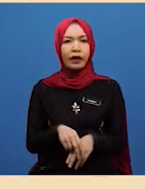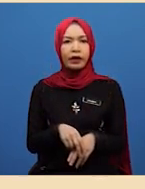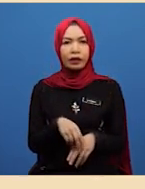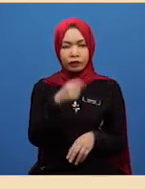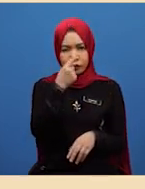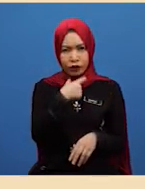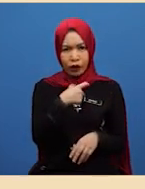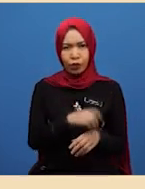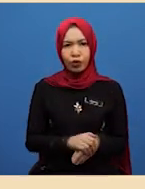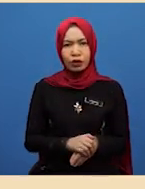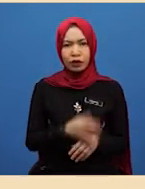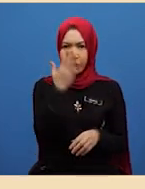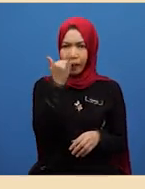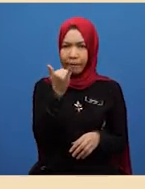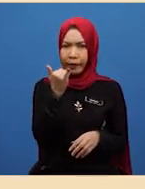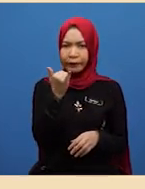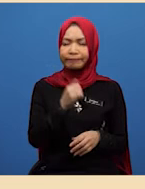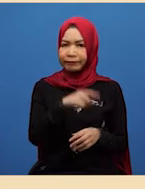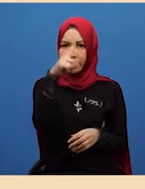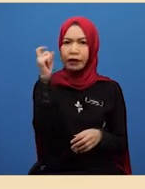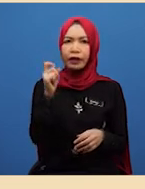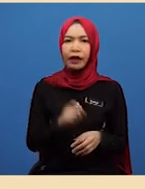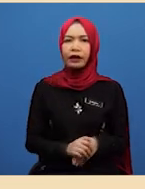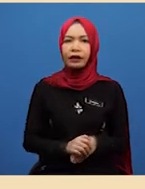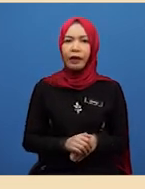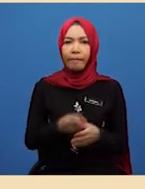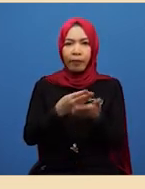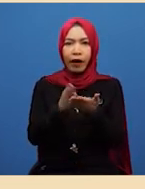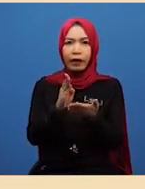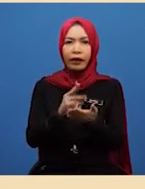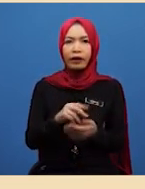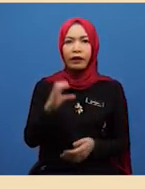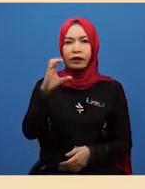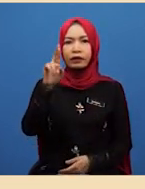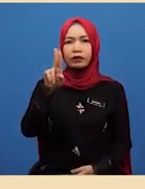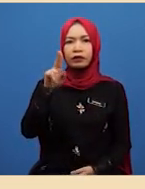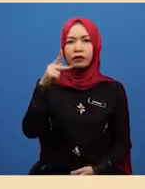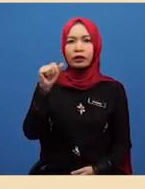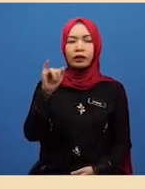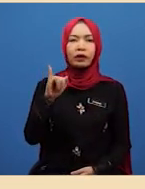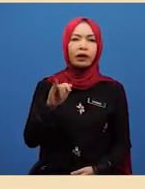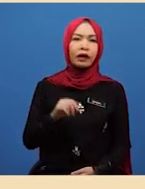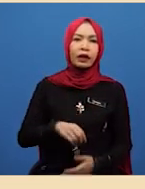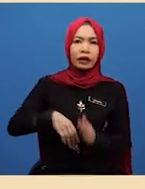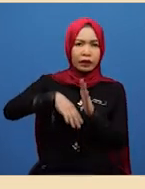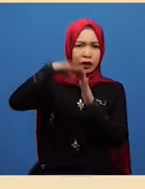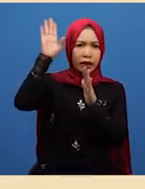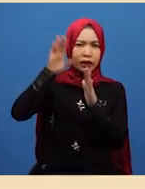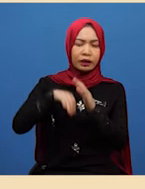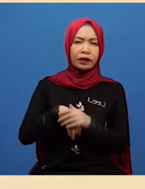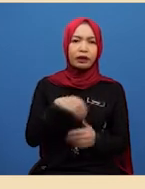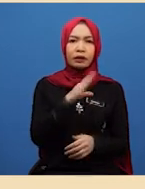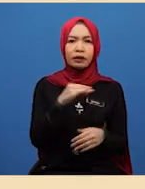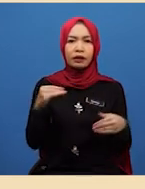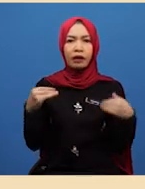telah mengenakan cukai yang tinggi, melaksanakan kerahan tenaga kerja dan